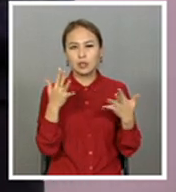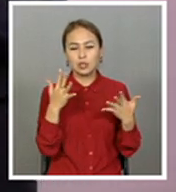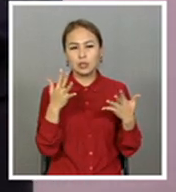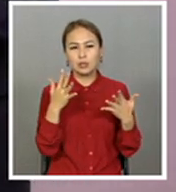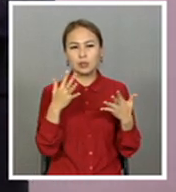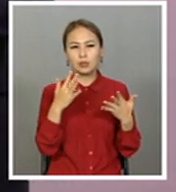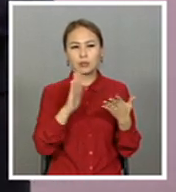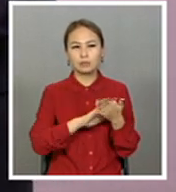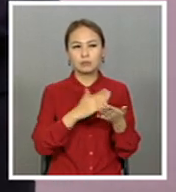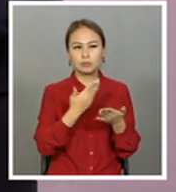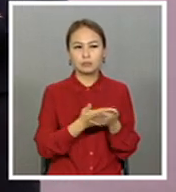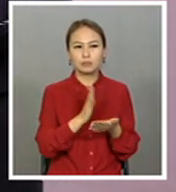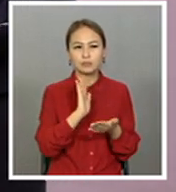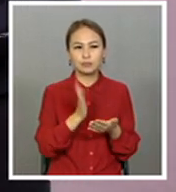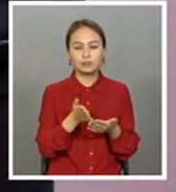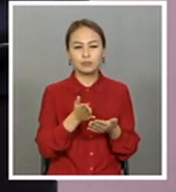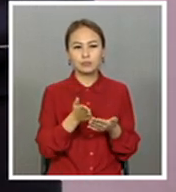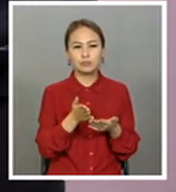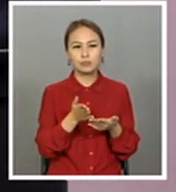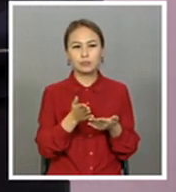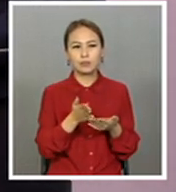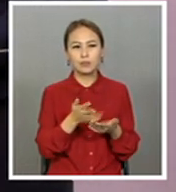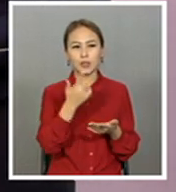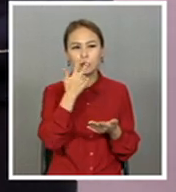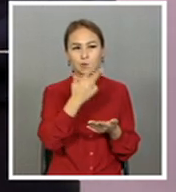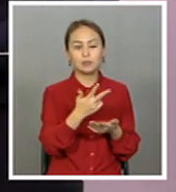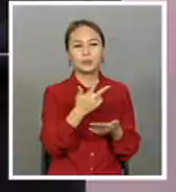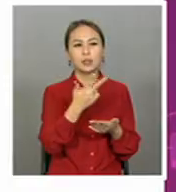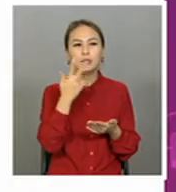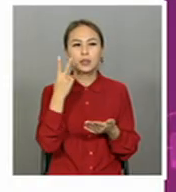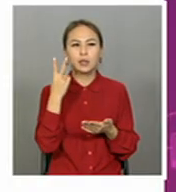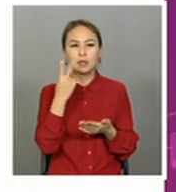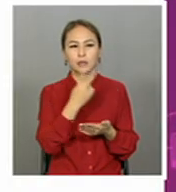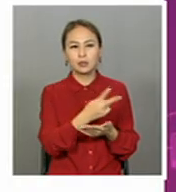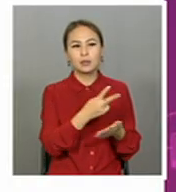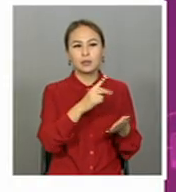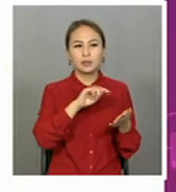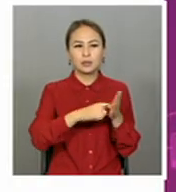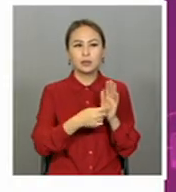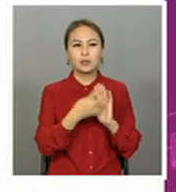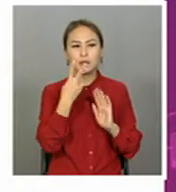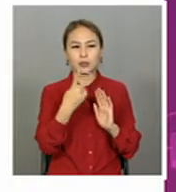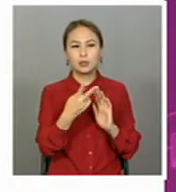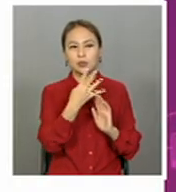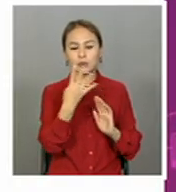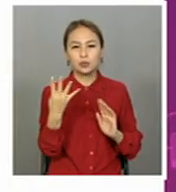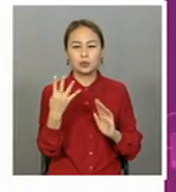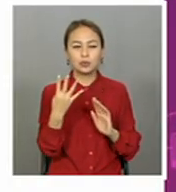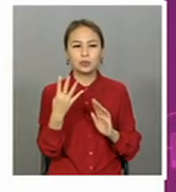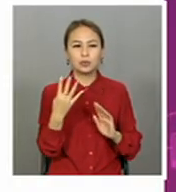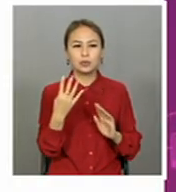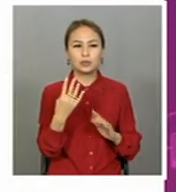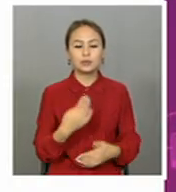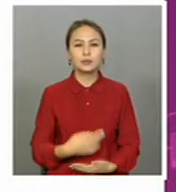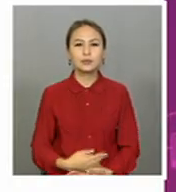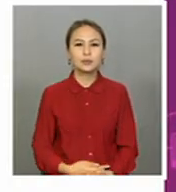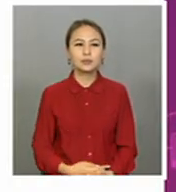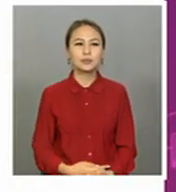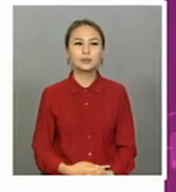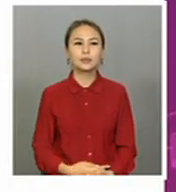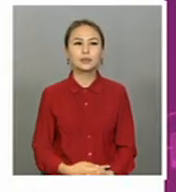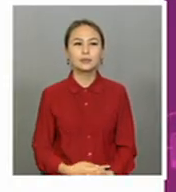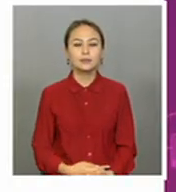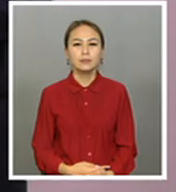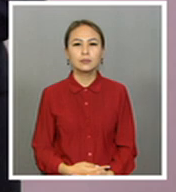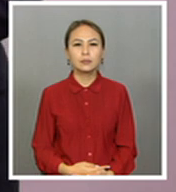пісіреді? 2 мен 2-нің көбейтіндісі 4-ке тең. Демек, 2 минутта 4 құймақ пісіреді